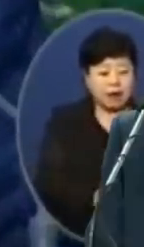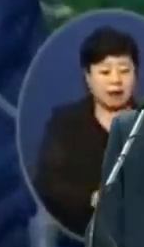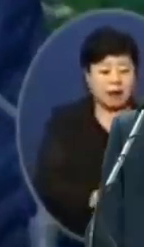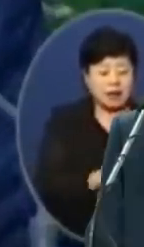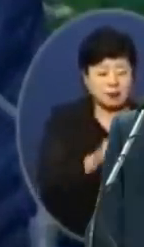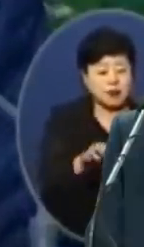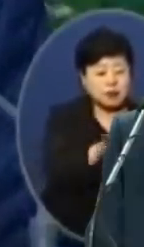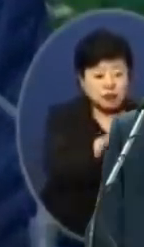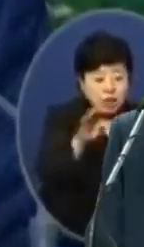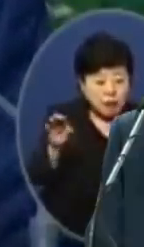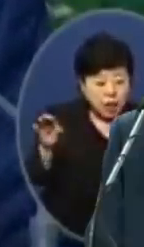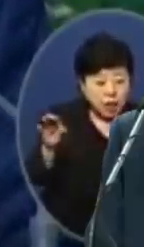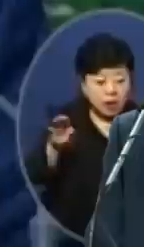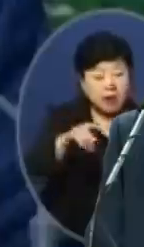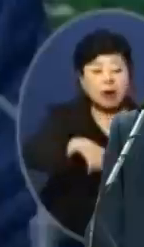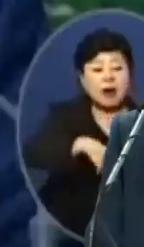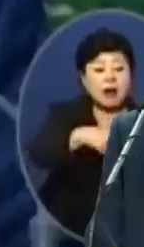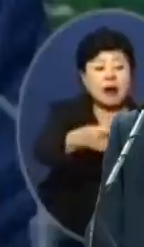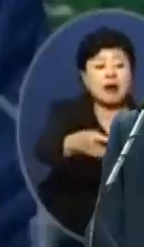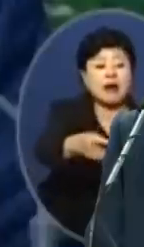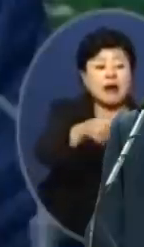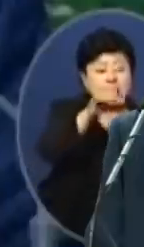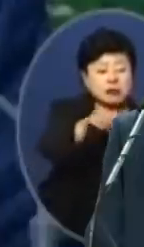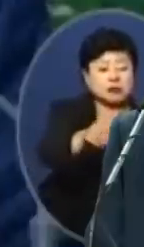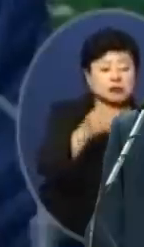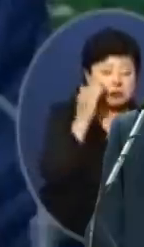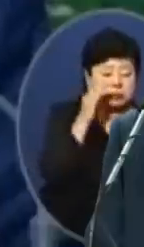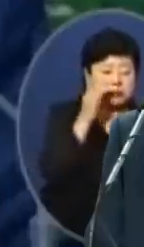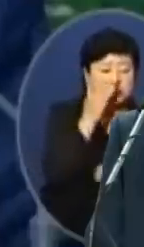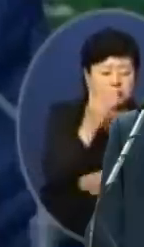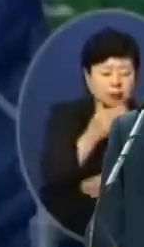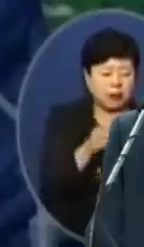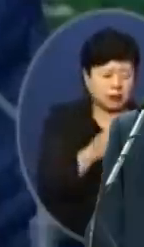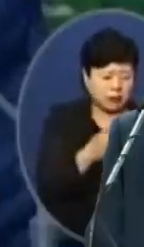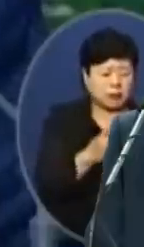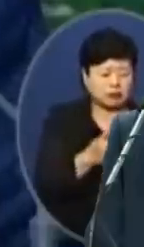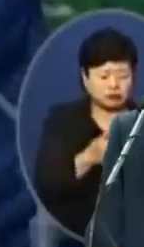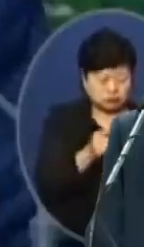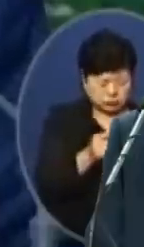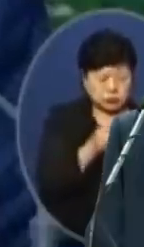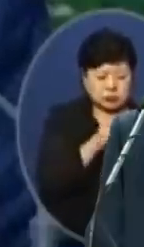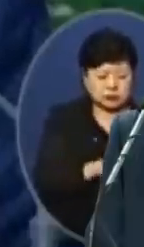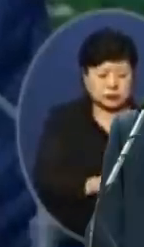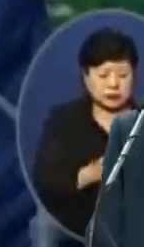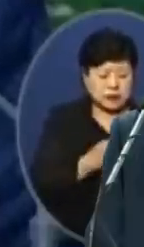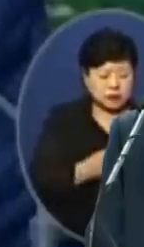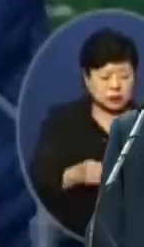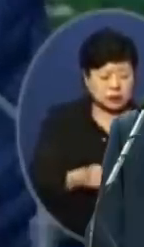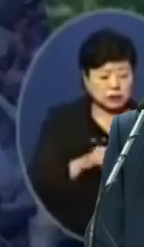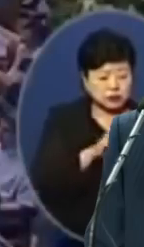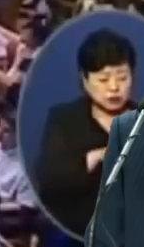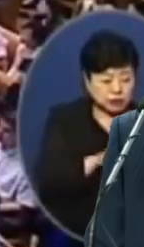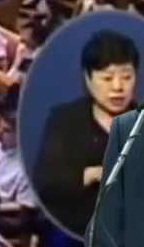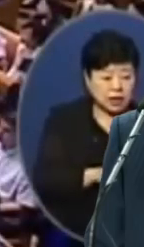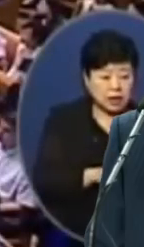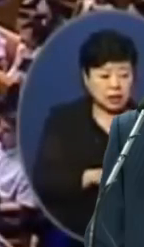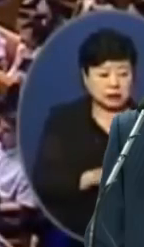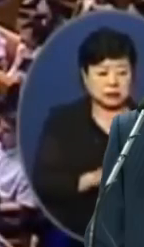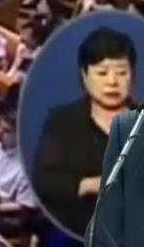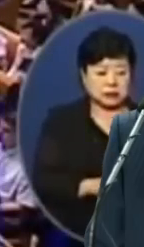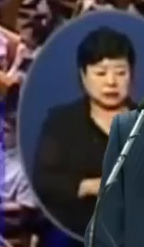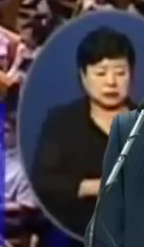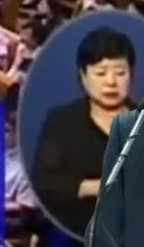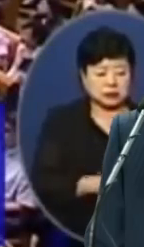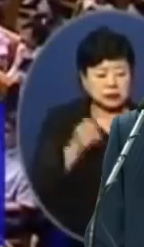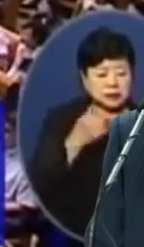하나님께서 문을 열어서 그 곳으로 들어간 체험담을 기록하고 있는 것입니다. 사도행전 16장 6절로 10절에